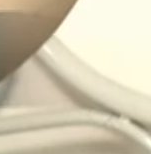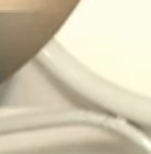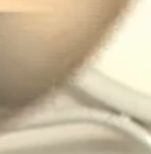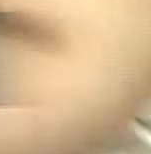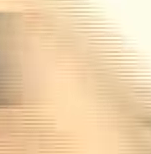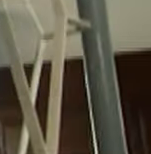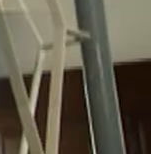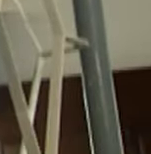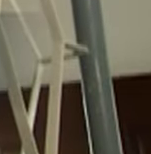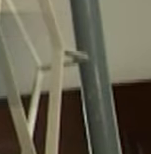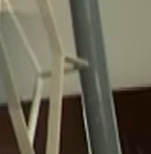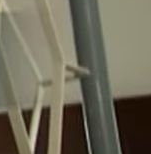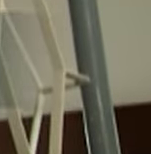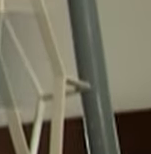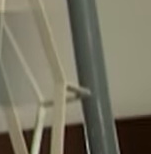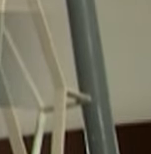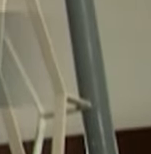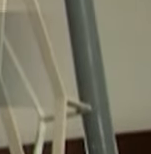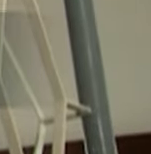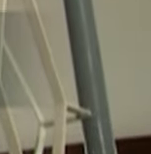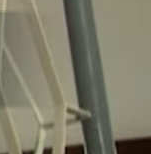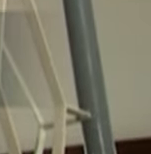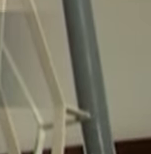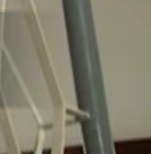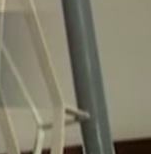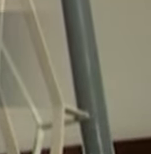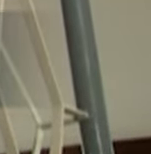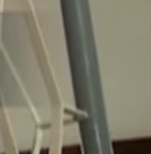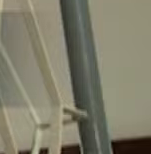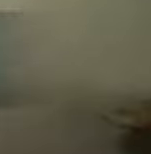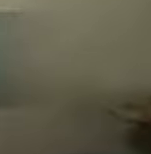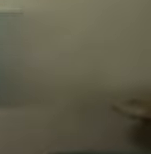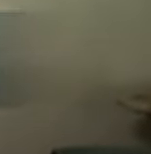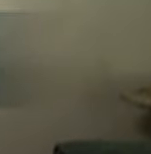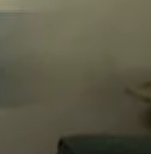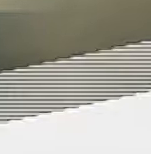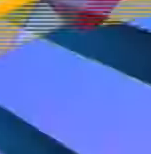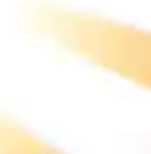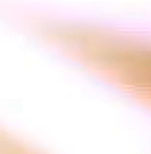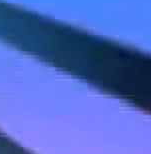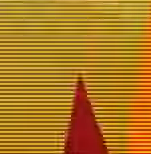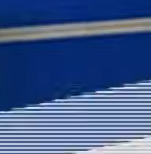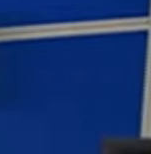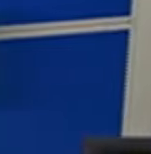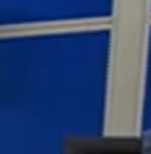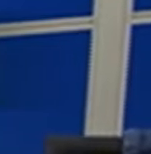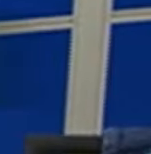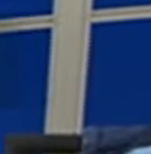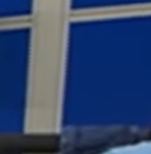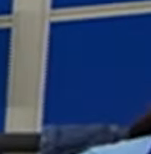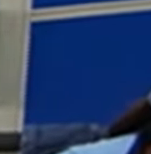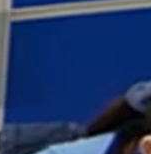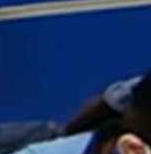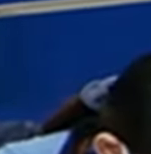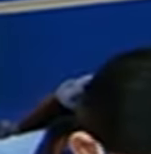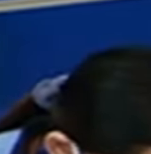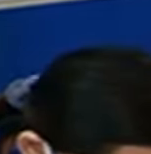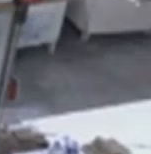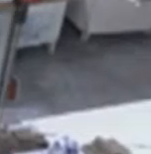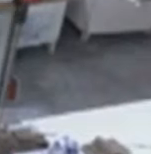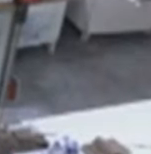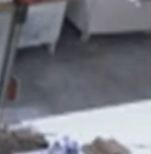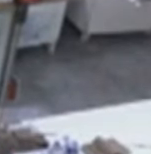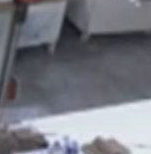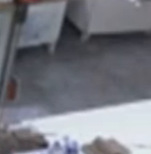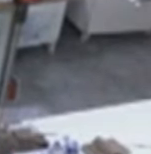lang maparamdam ang pagmamahal? Pag-usapan natin yan sa Payong Kapatid. At legal ba to ang ilang reklamo ng